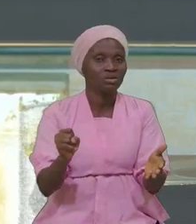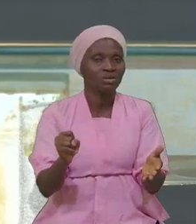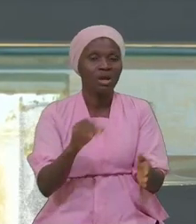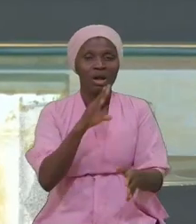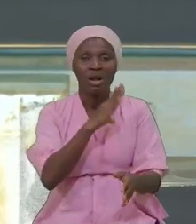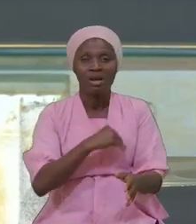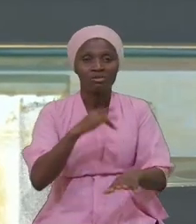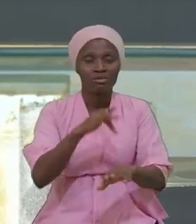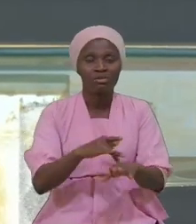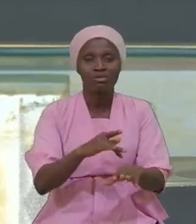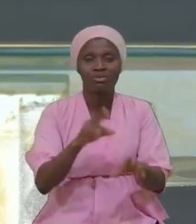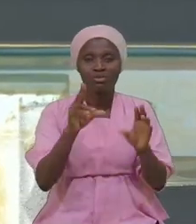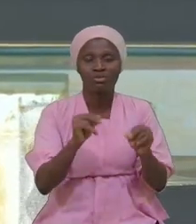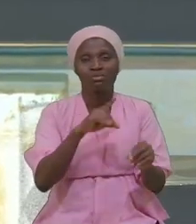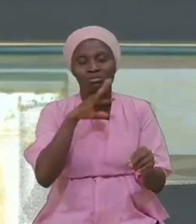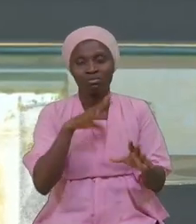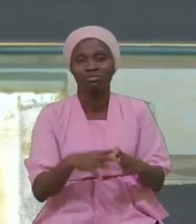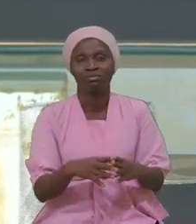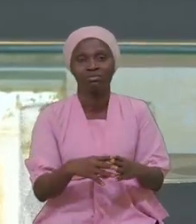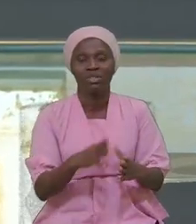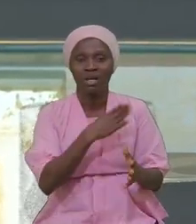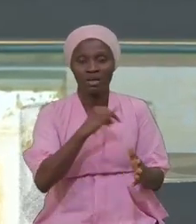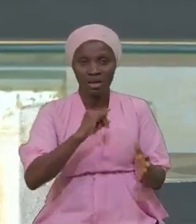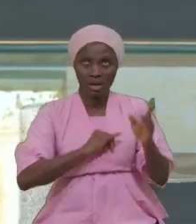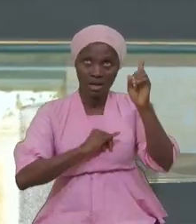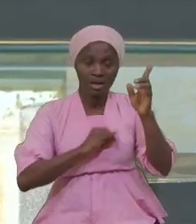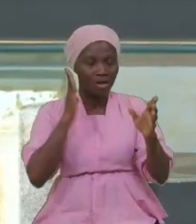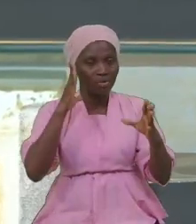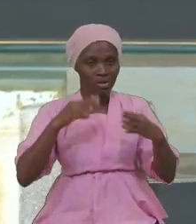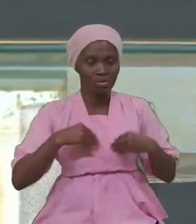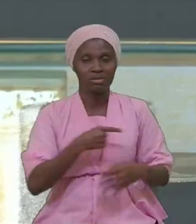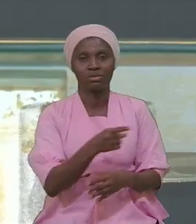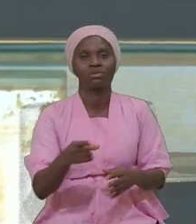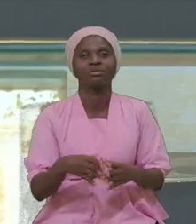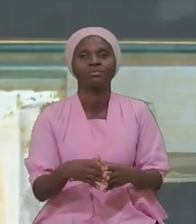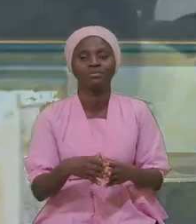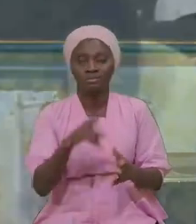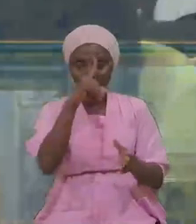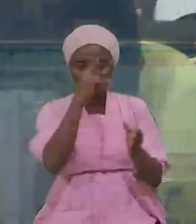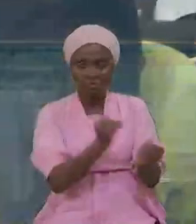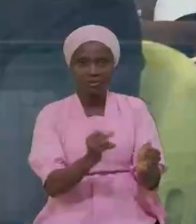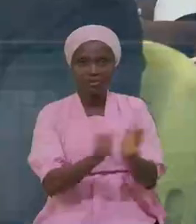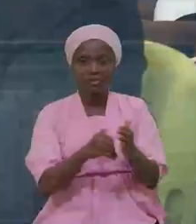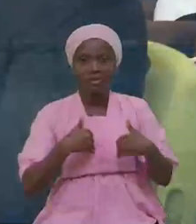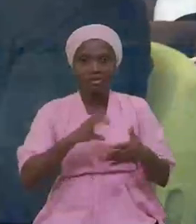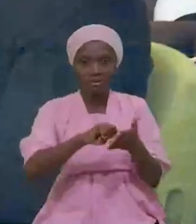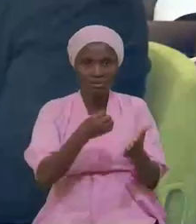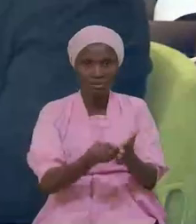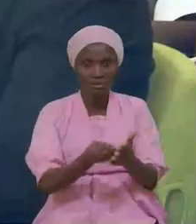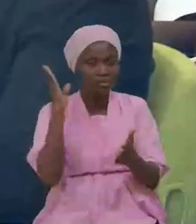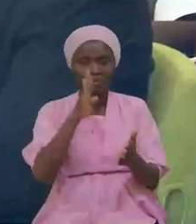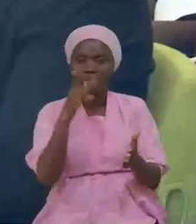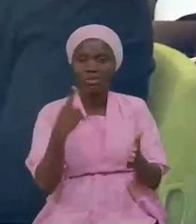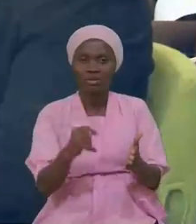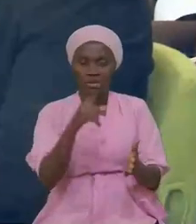a l'évidence et qui a fait les expériences sera la foi qui te fait sortir aussitôt